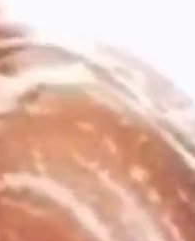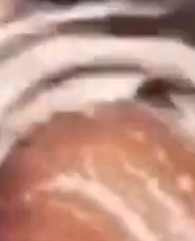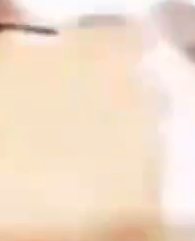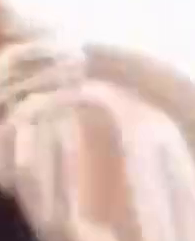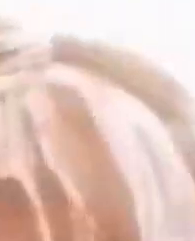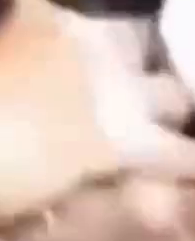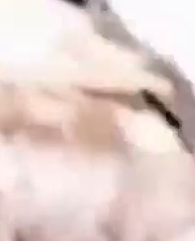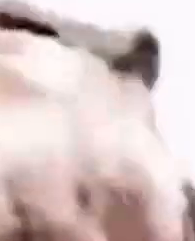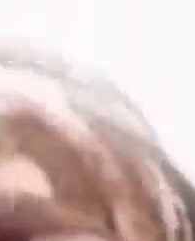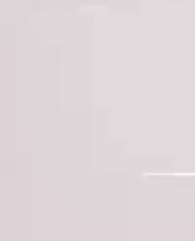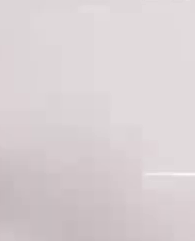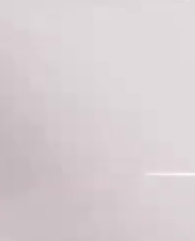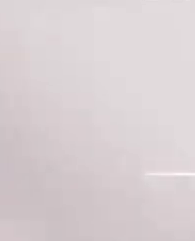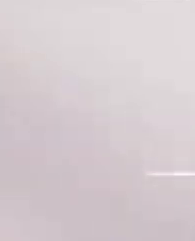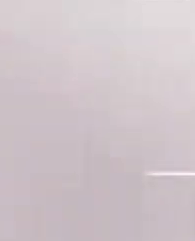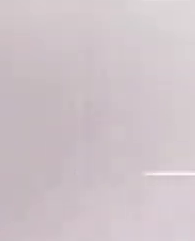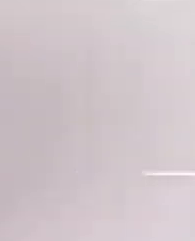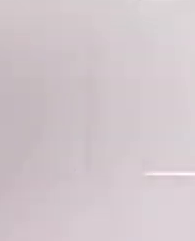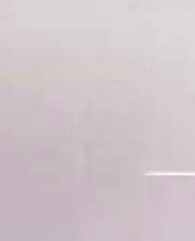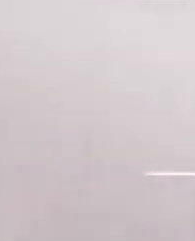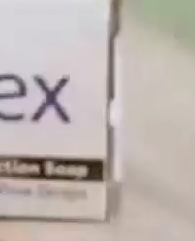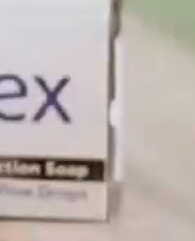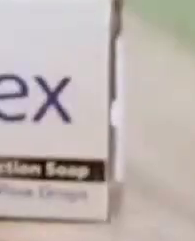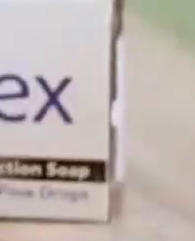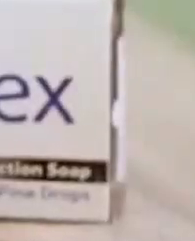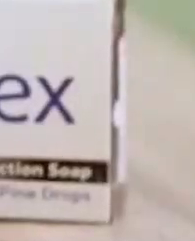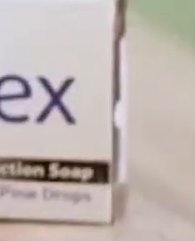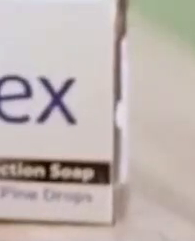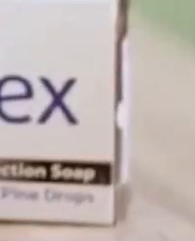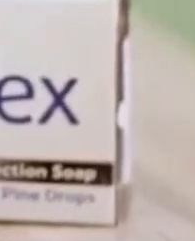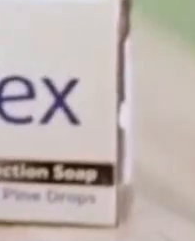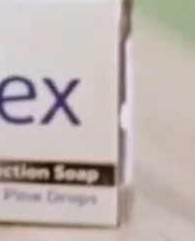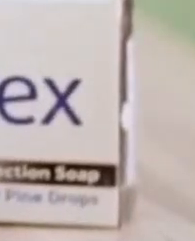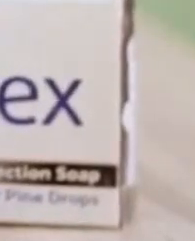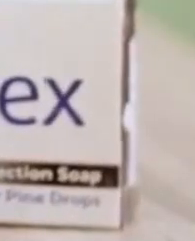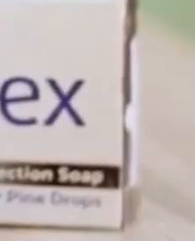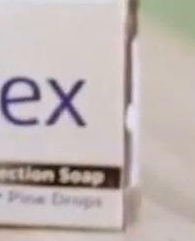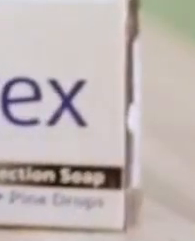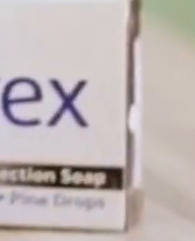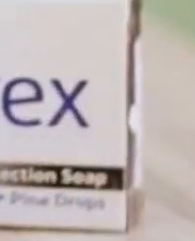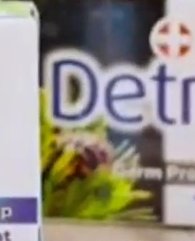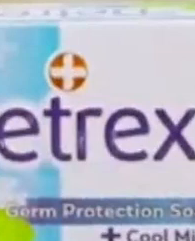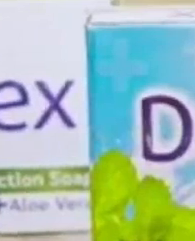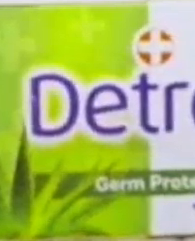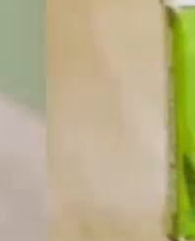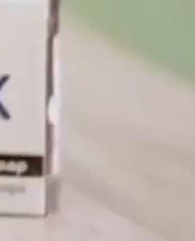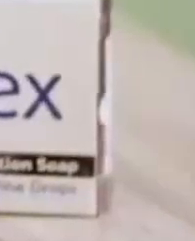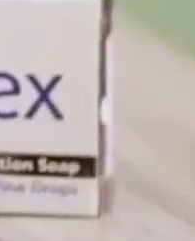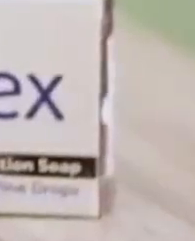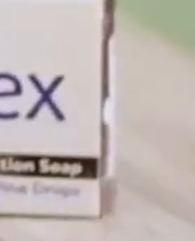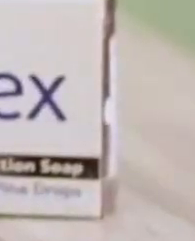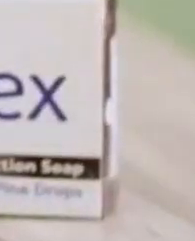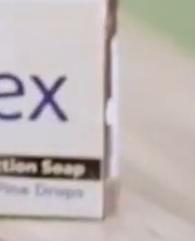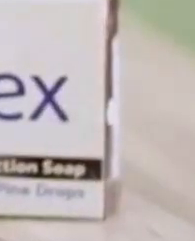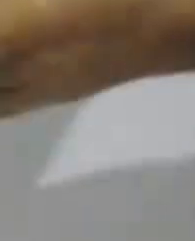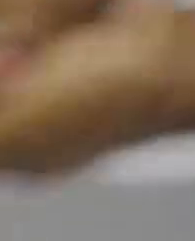gusigarana umutuzo n'umunezero kubera impumuro yayo y'agahebuzo. Ihendutse ite? Iyi sabune ya Detrex turayisanga hirya no